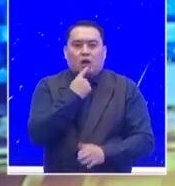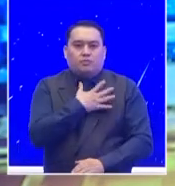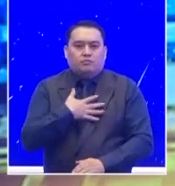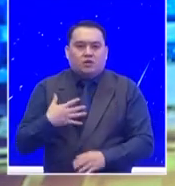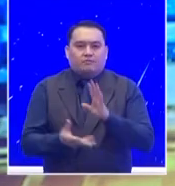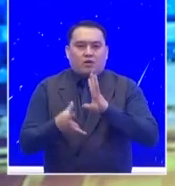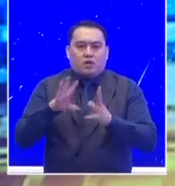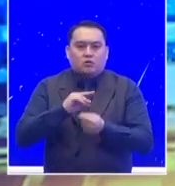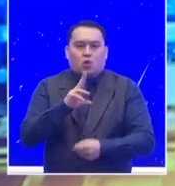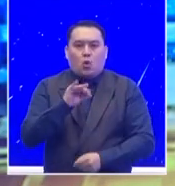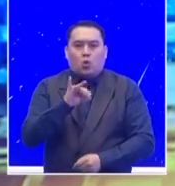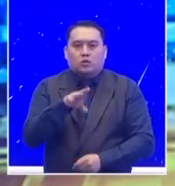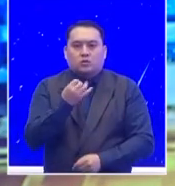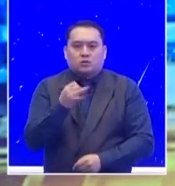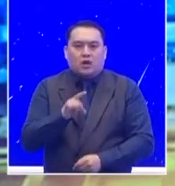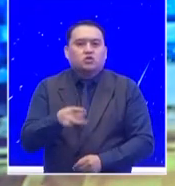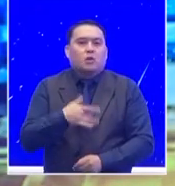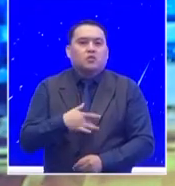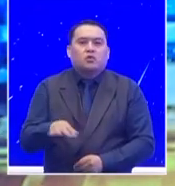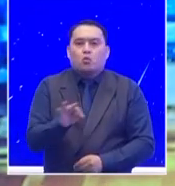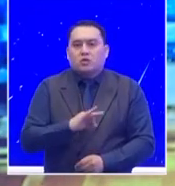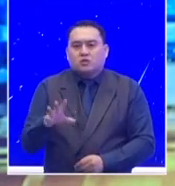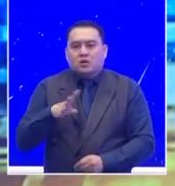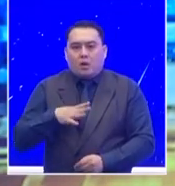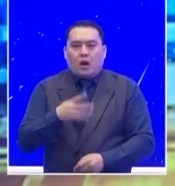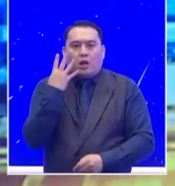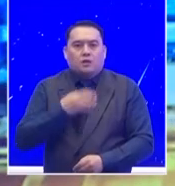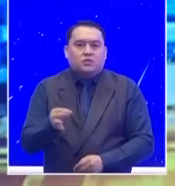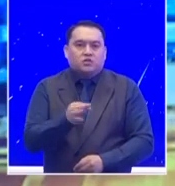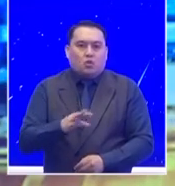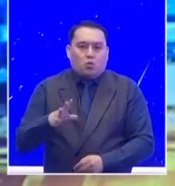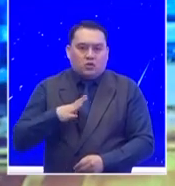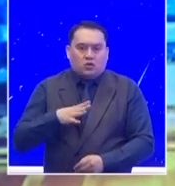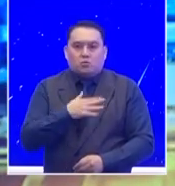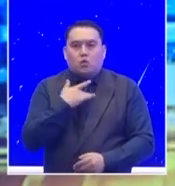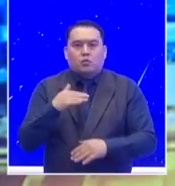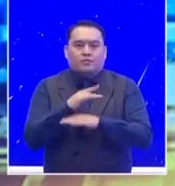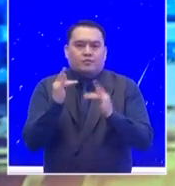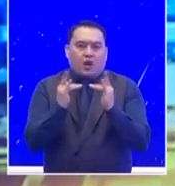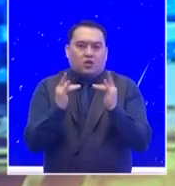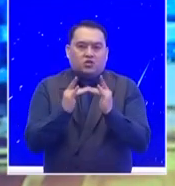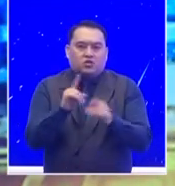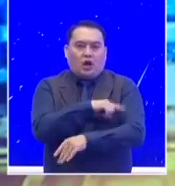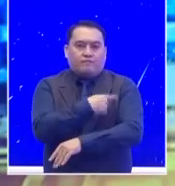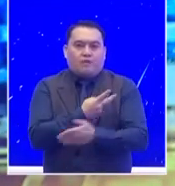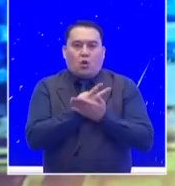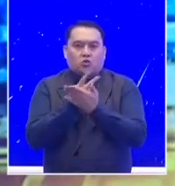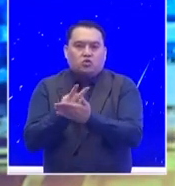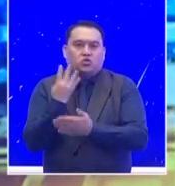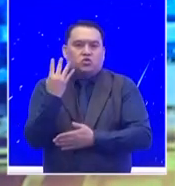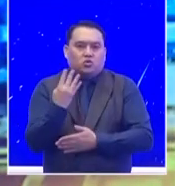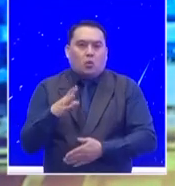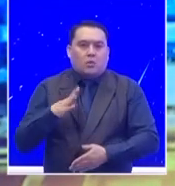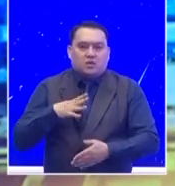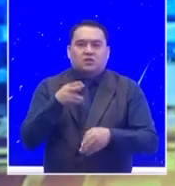6 пострадавших в результате событий в Кордайском районе Жамбылской области находятся в Алматинской областной многопрофильной больнице.